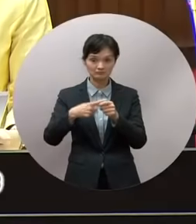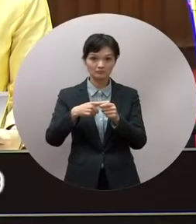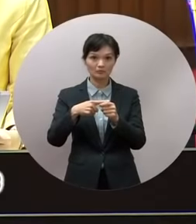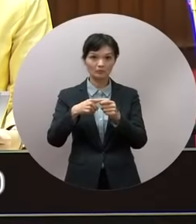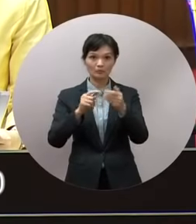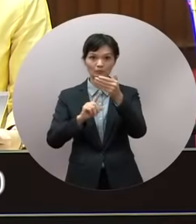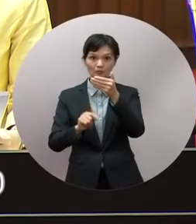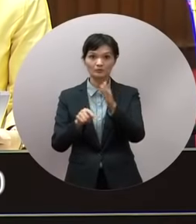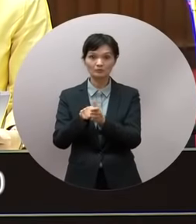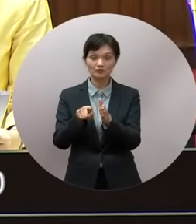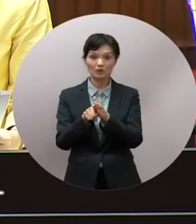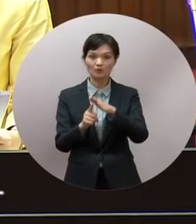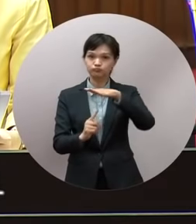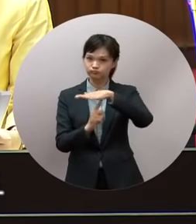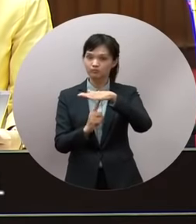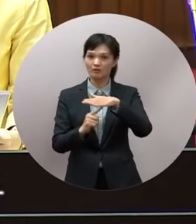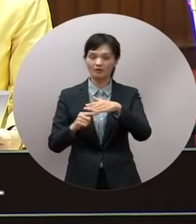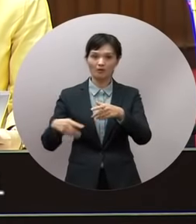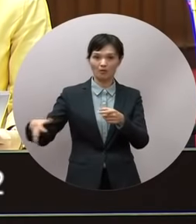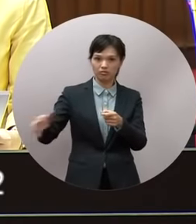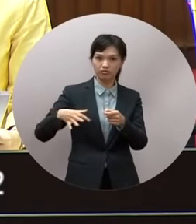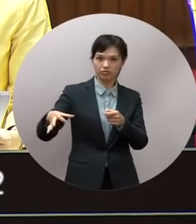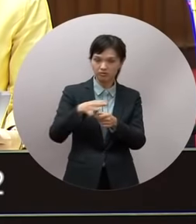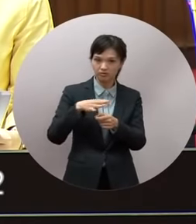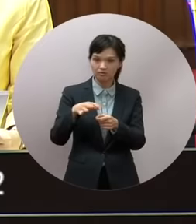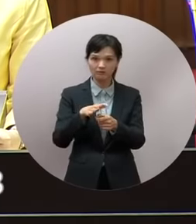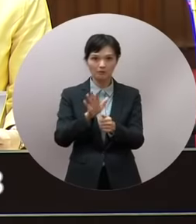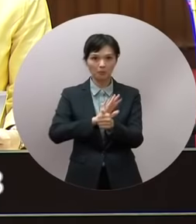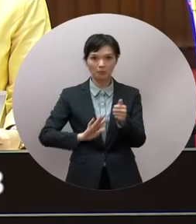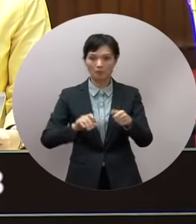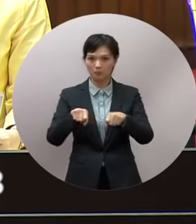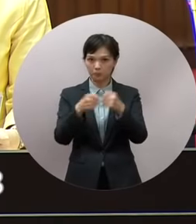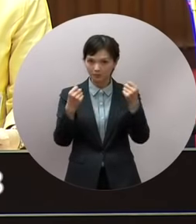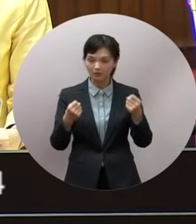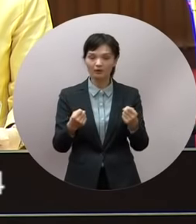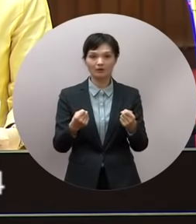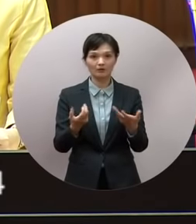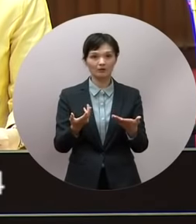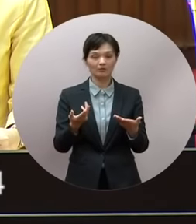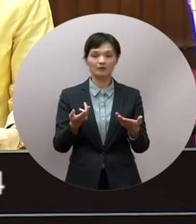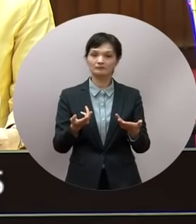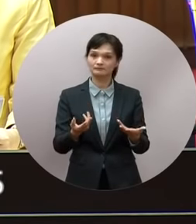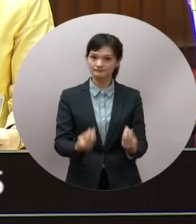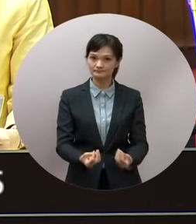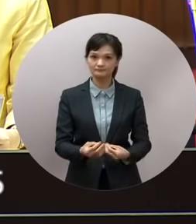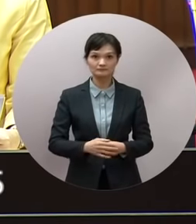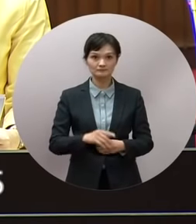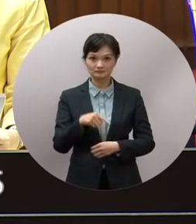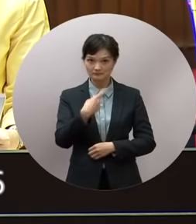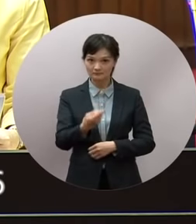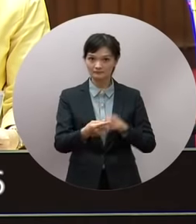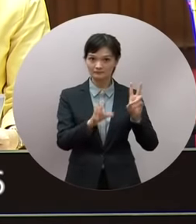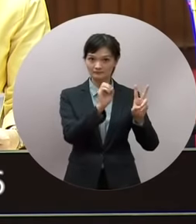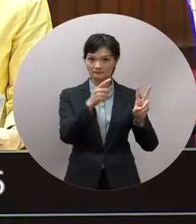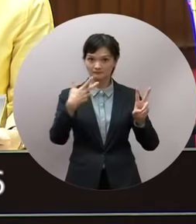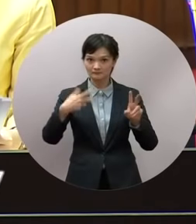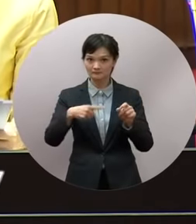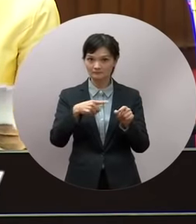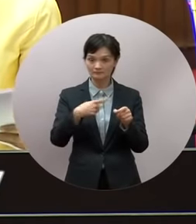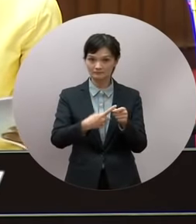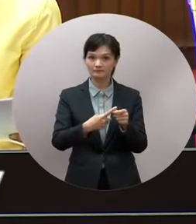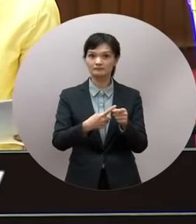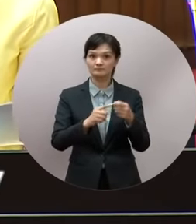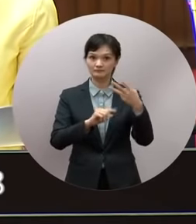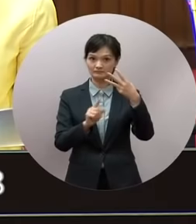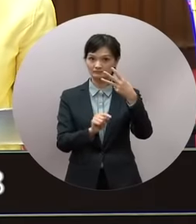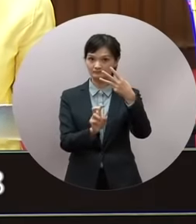损，自此鹿港分台的播音功能就全部的丧失了。但在2017年的3月20号，央